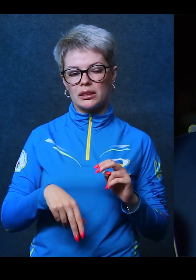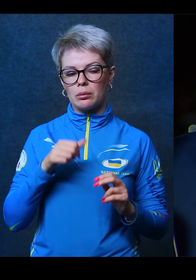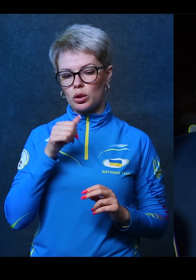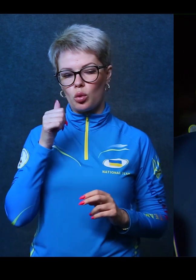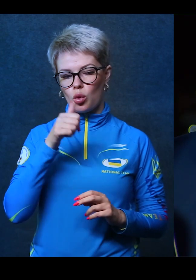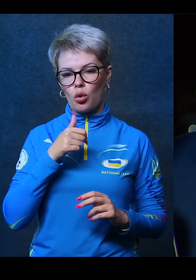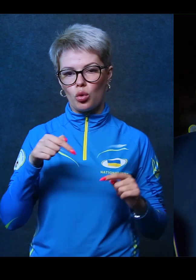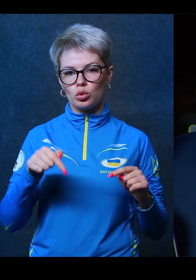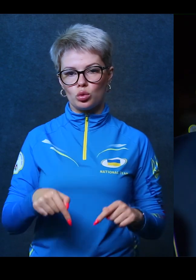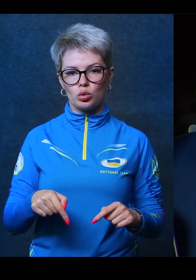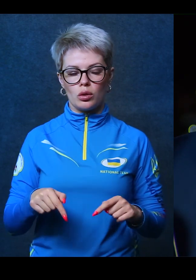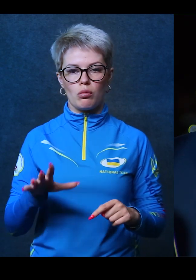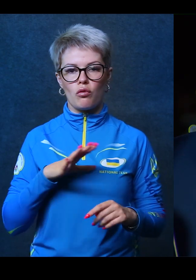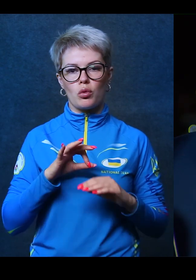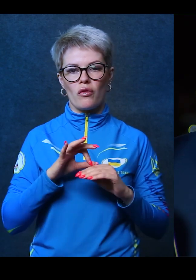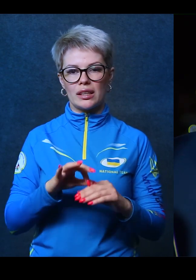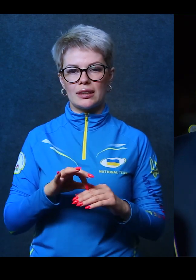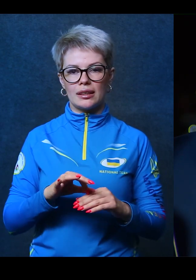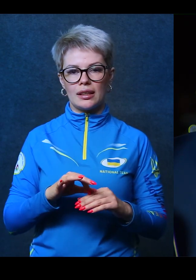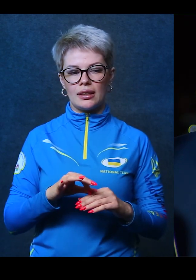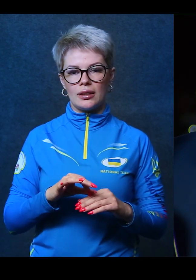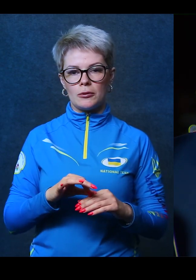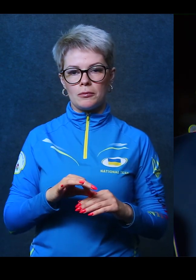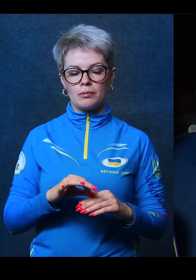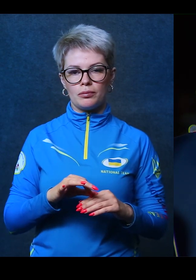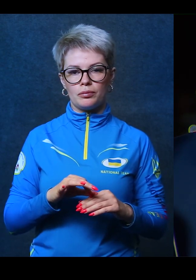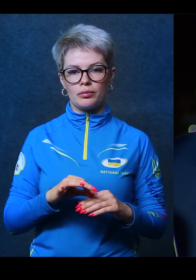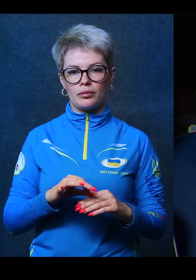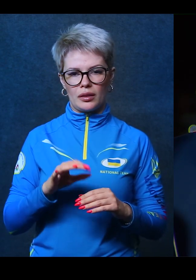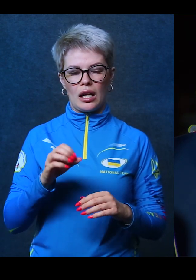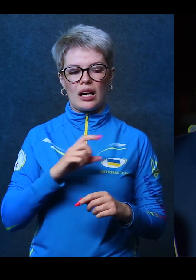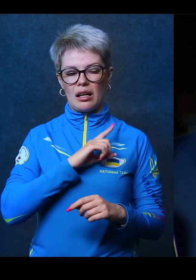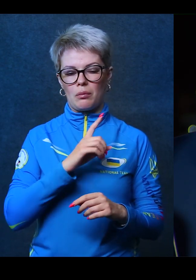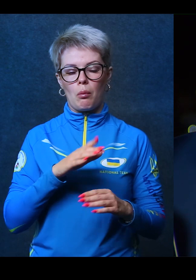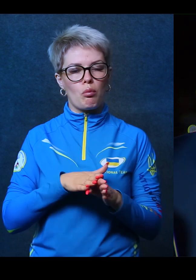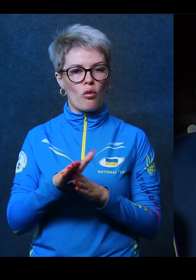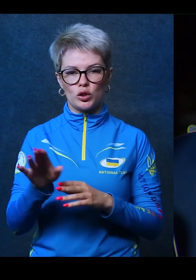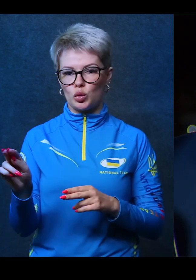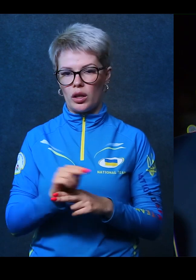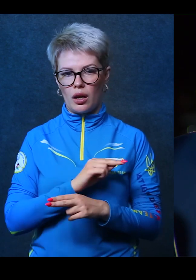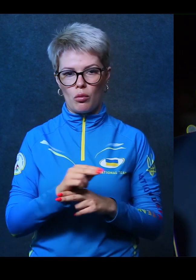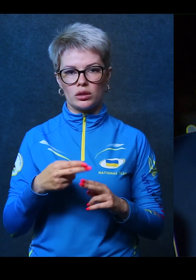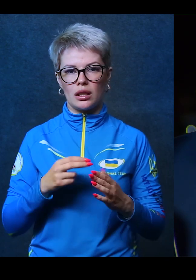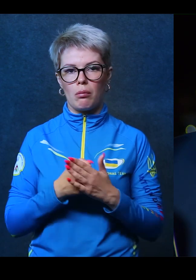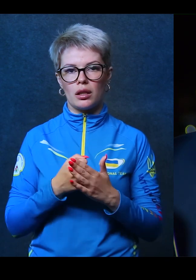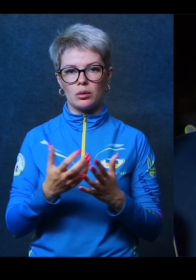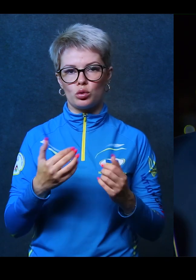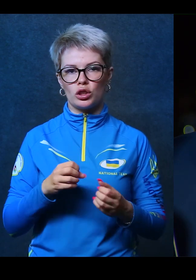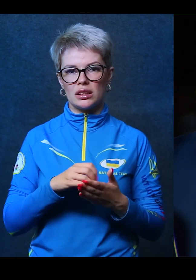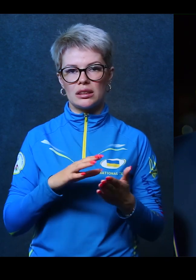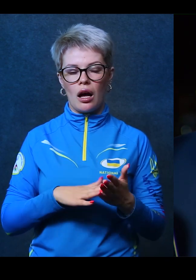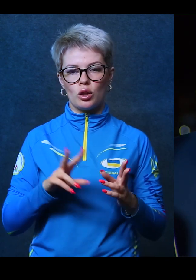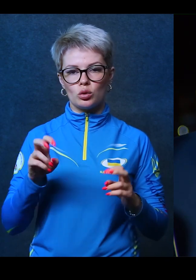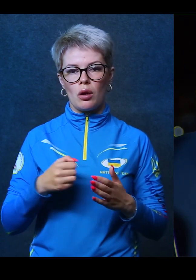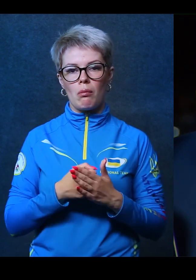минулого року, тут був проведений генеральний такий капітальний ремонт. Ця база отримала статус